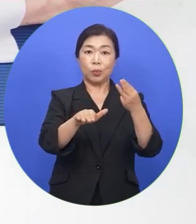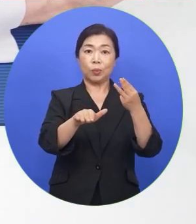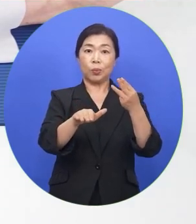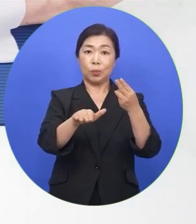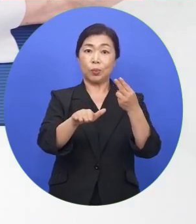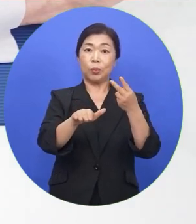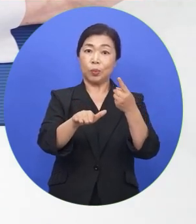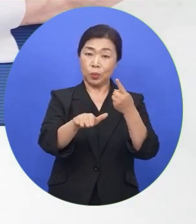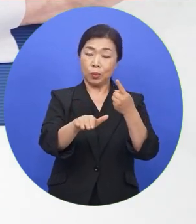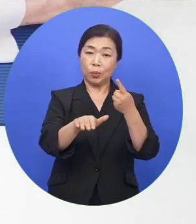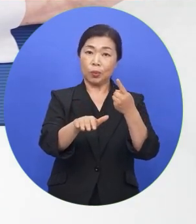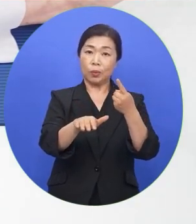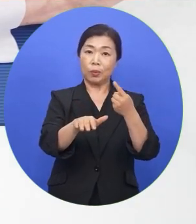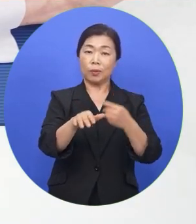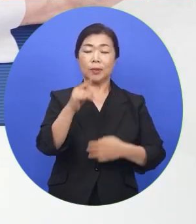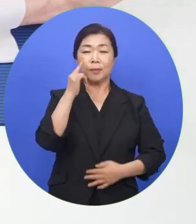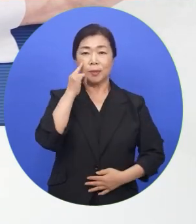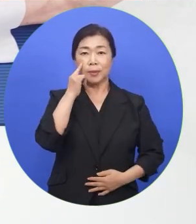내뱉고